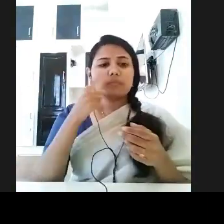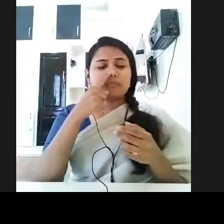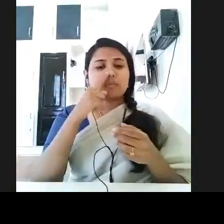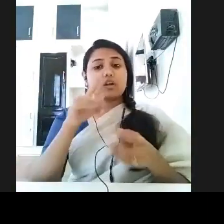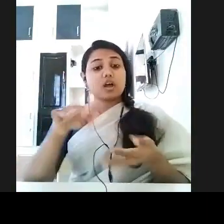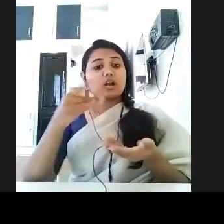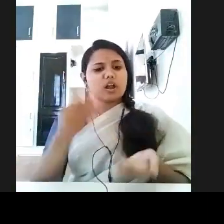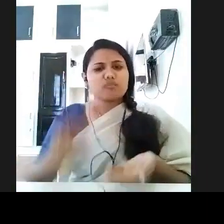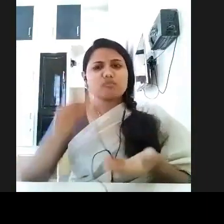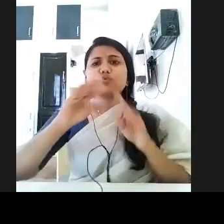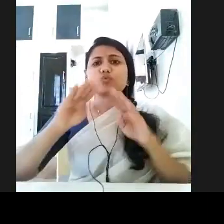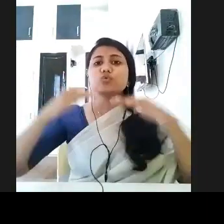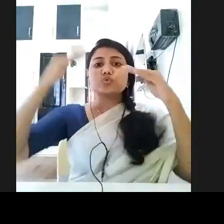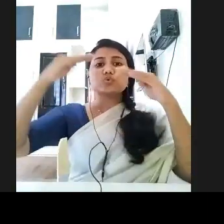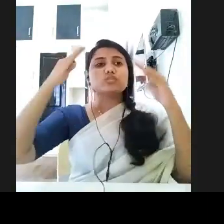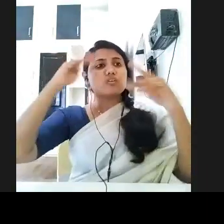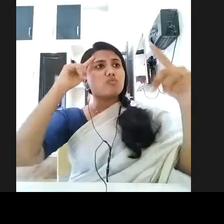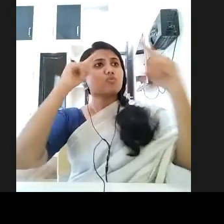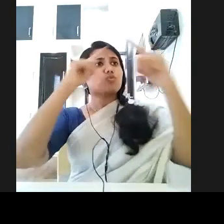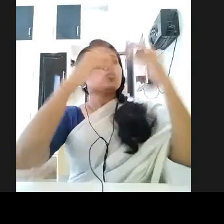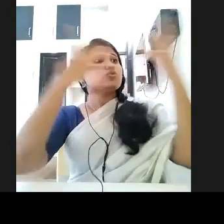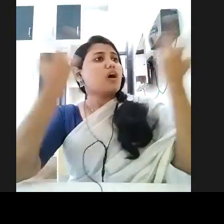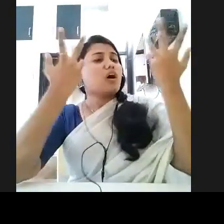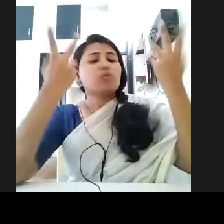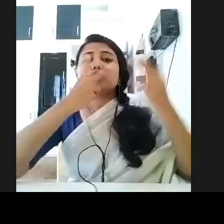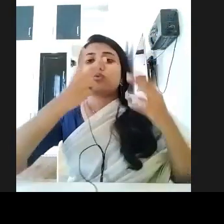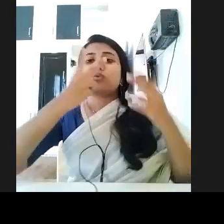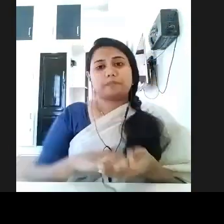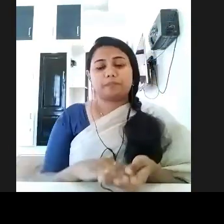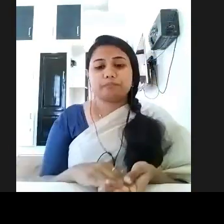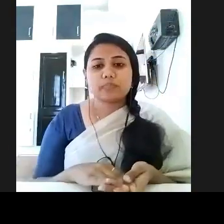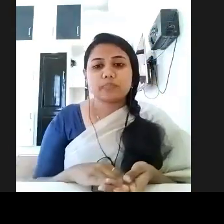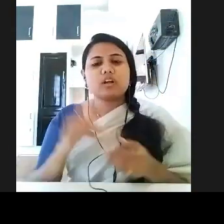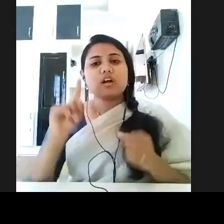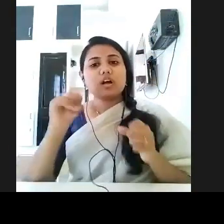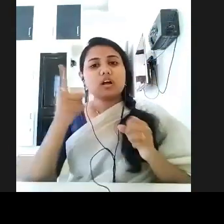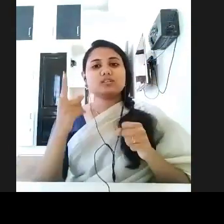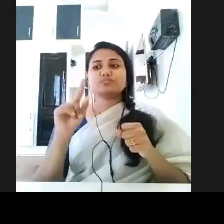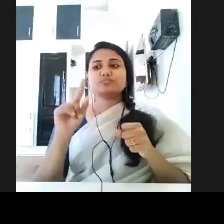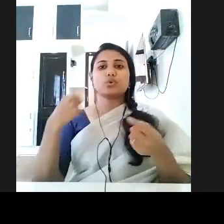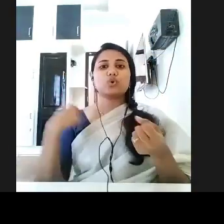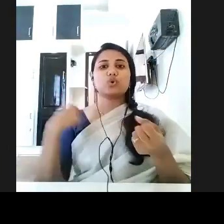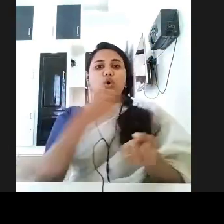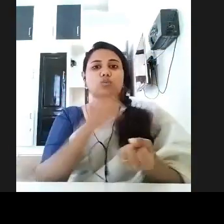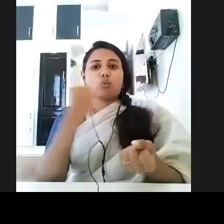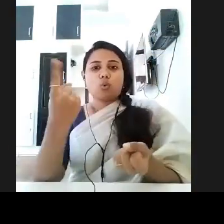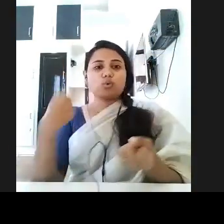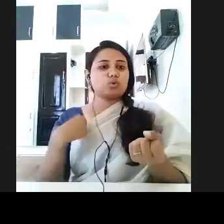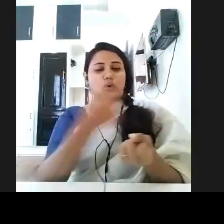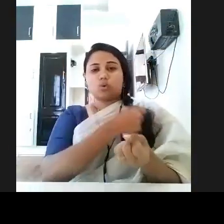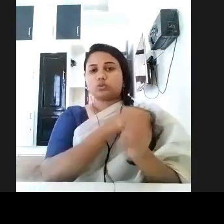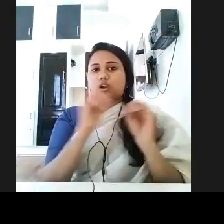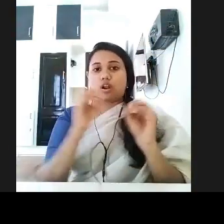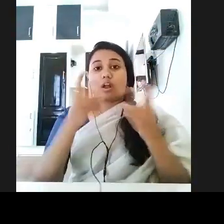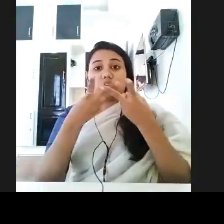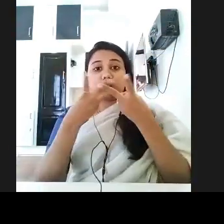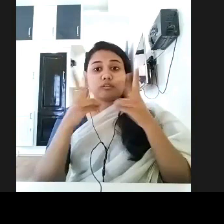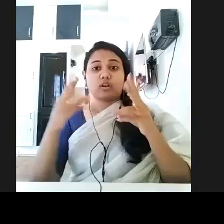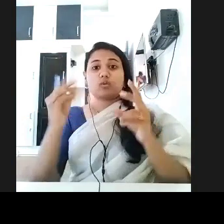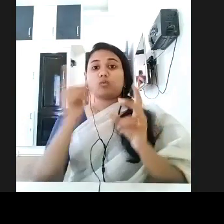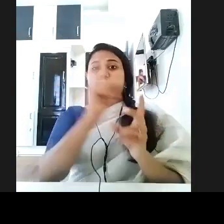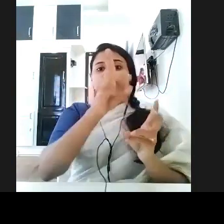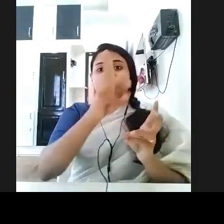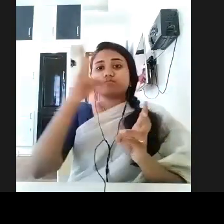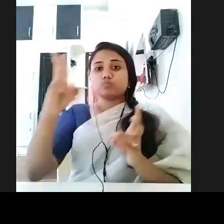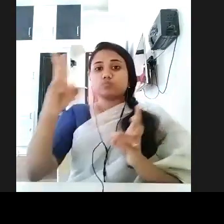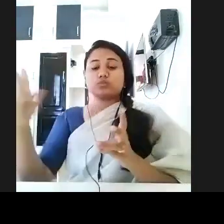മോസ്റ്റ് ഇമ്പോർട്ടൻറ്റ്. സെക്കൻഡ്, അവരെ മാനേജ് ചെയ്യുന്നത് ഒരു സിംഗിൾ ഡോക്ടർ അല്ല, മൾട്ടിപ്പിൾ ഡോക്ടേഴ്സിൻ്റെ ഒപ്പീനിയൻ കാര്യങ്ങളായിട്ടാണ് മാനേജ്